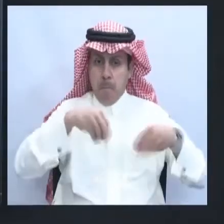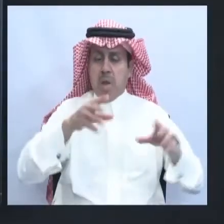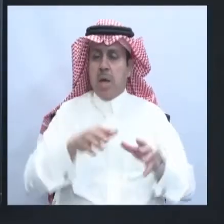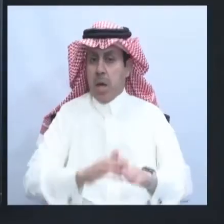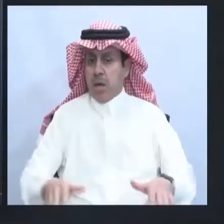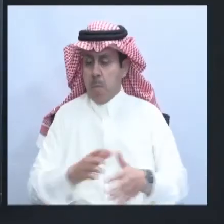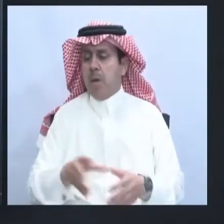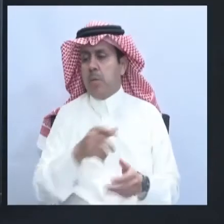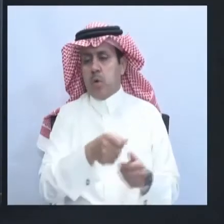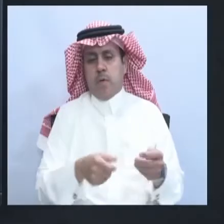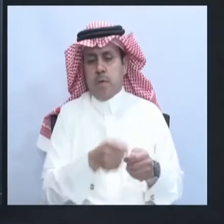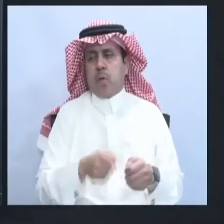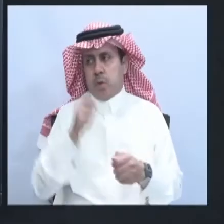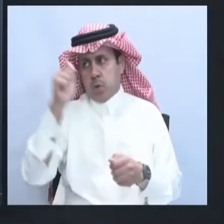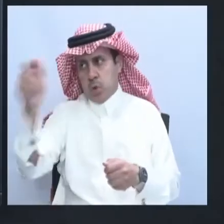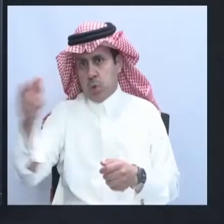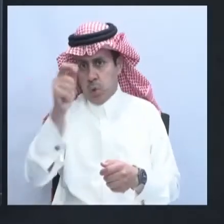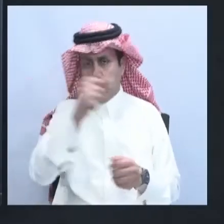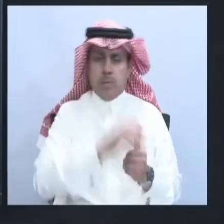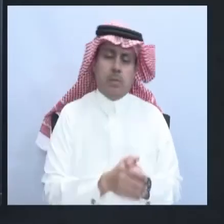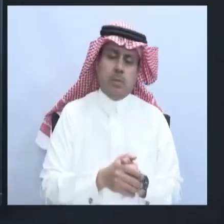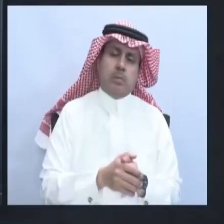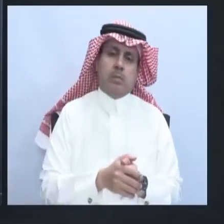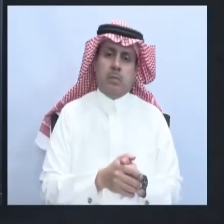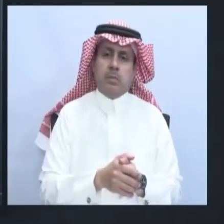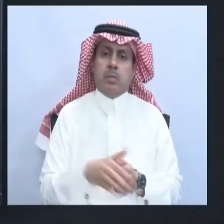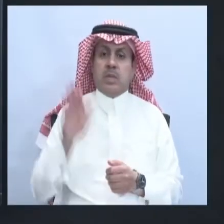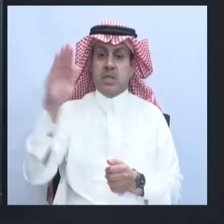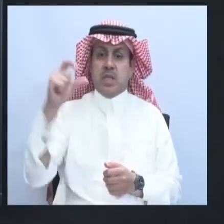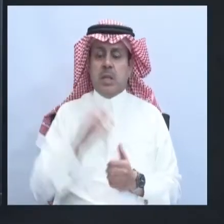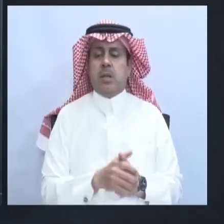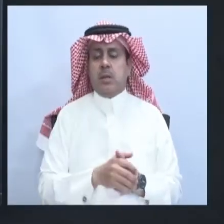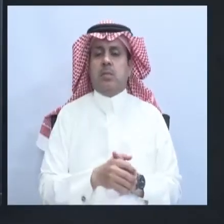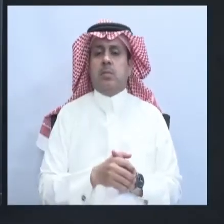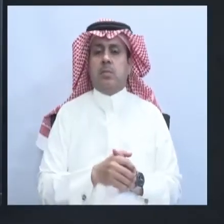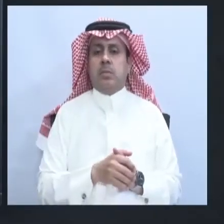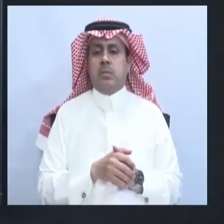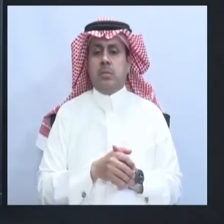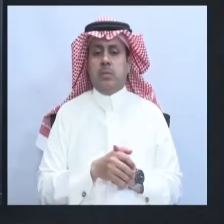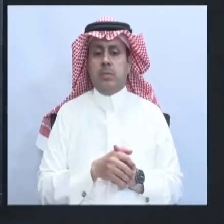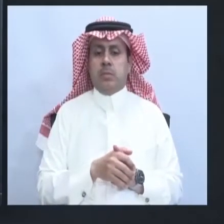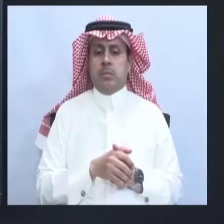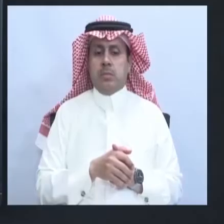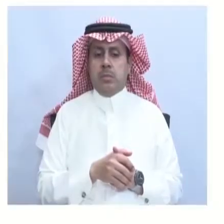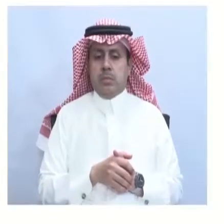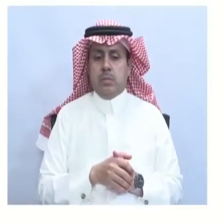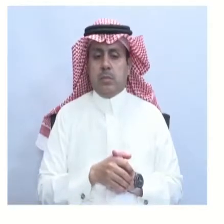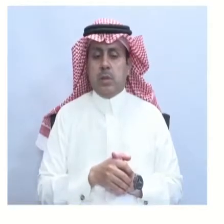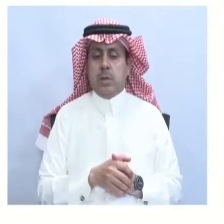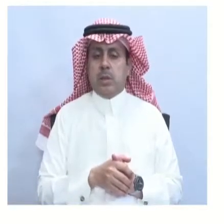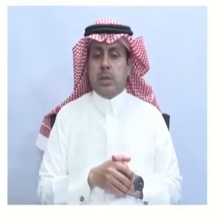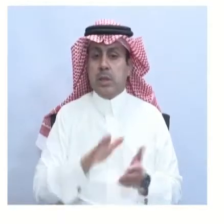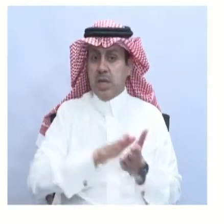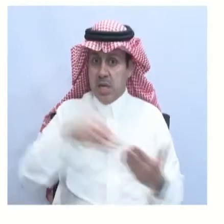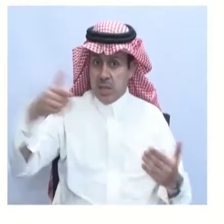بيع املاكه حتى يسدد لهؤلاء اموالهم ونزع